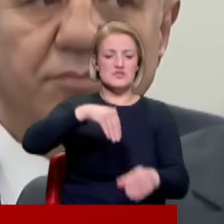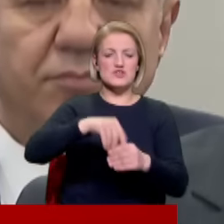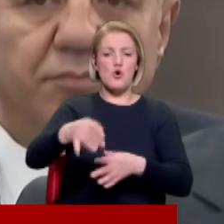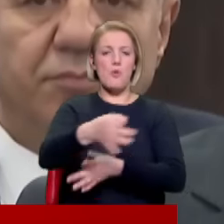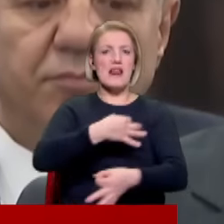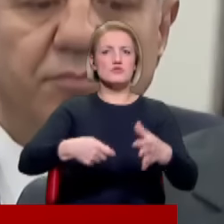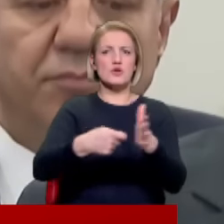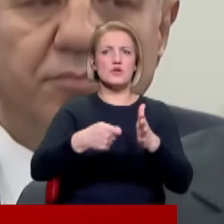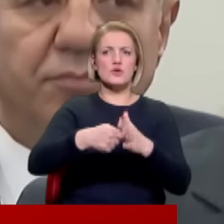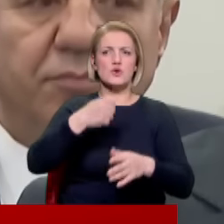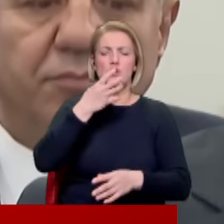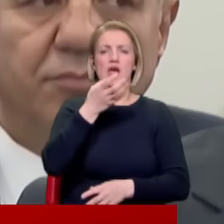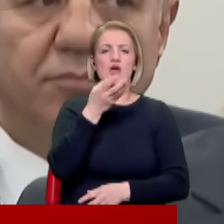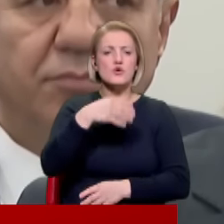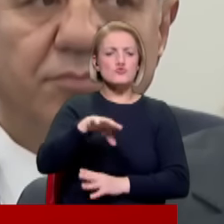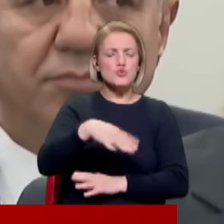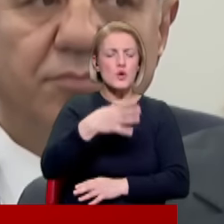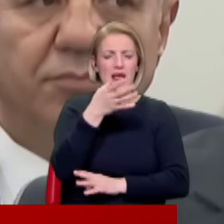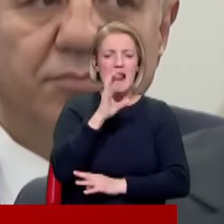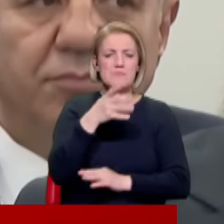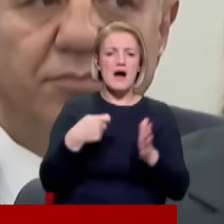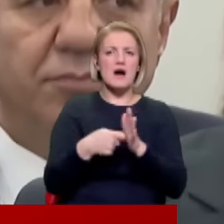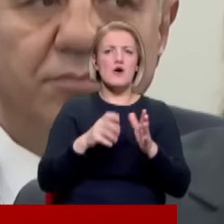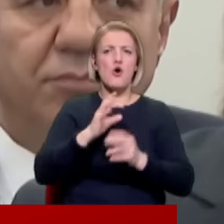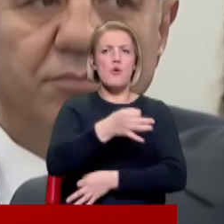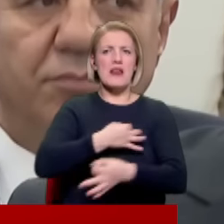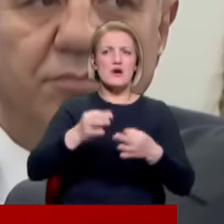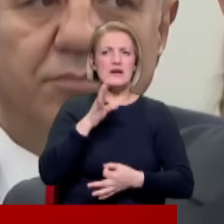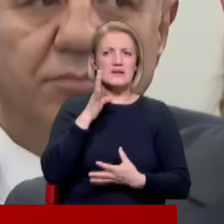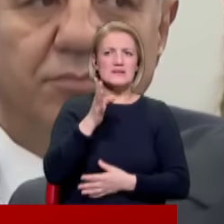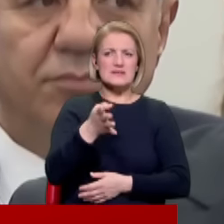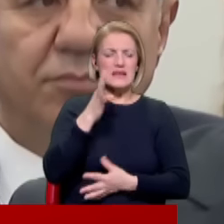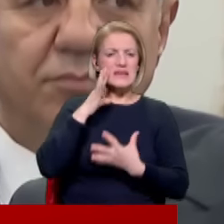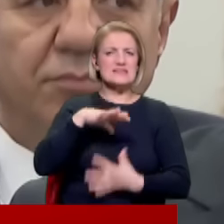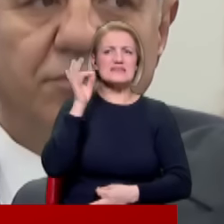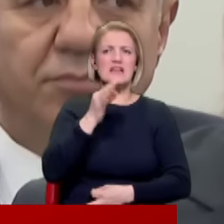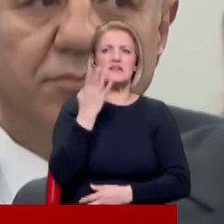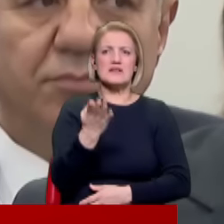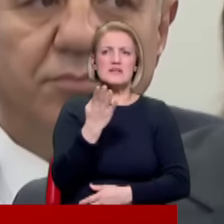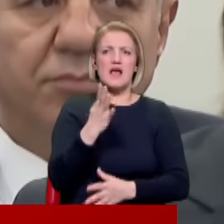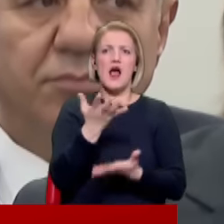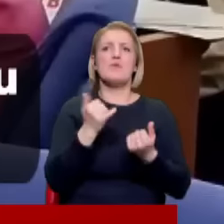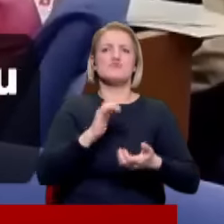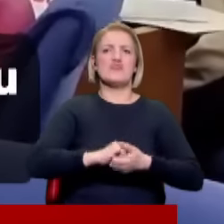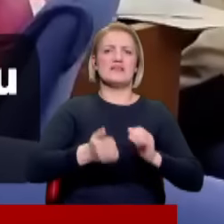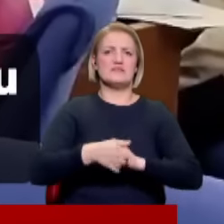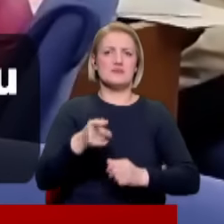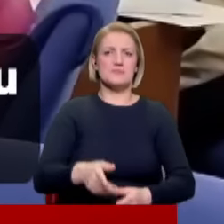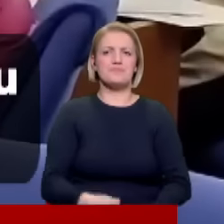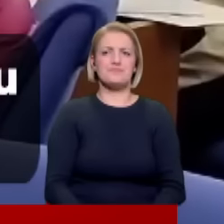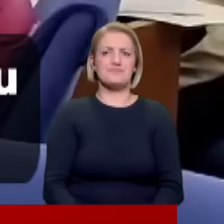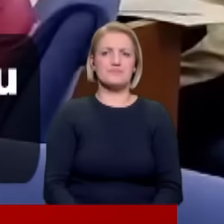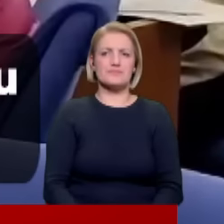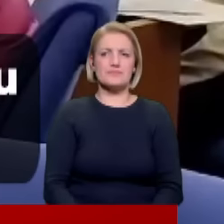operasyonun adı çürük alma operasyonu. Çetenin adı insanlıktan nasibini almamışlar çetesidir. Ne çürük